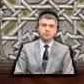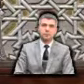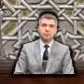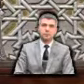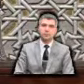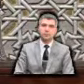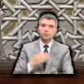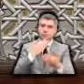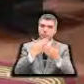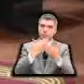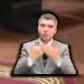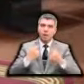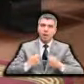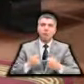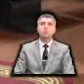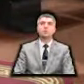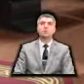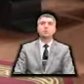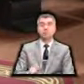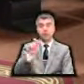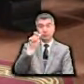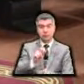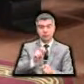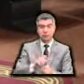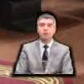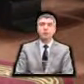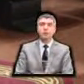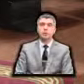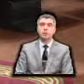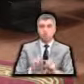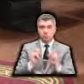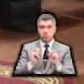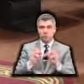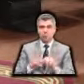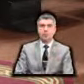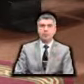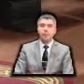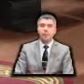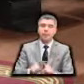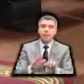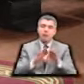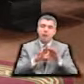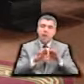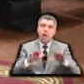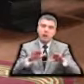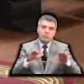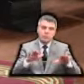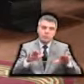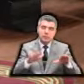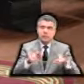شكرا السيد الرئيس. السيد النائب المحترم، حقيقة هذه الأراضي السلالية